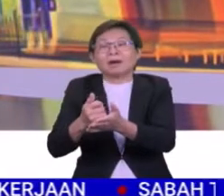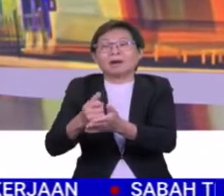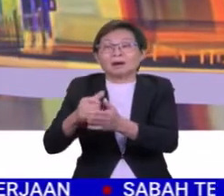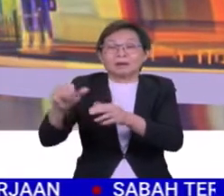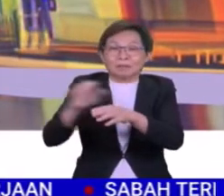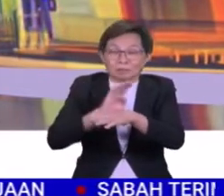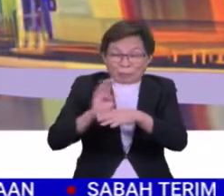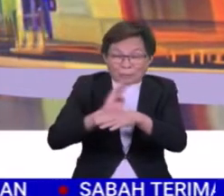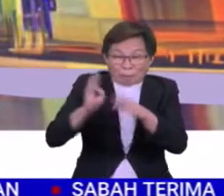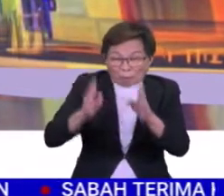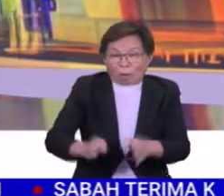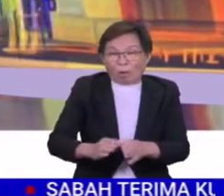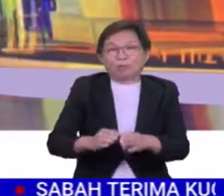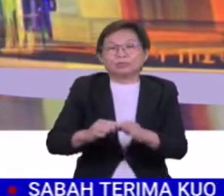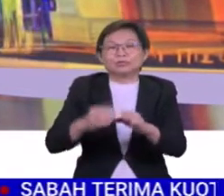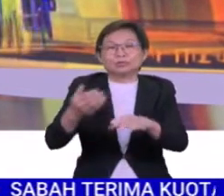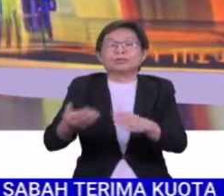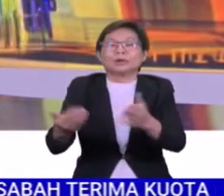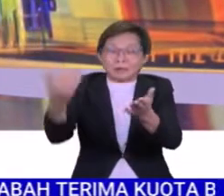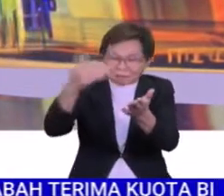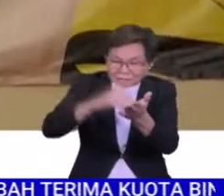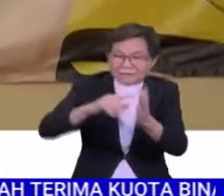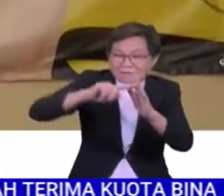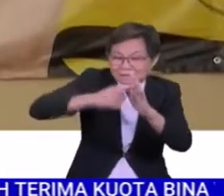memeriahkan kembali kawasan berkenaan.